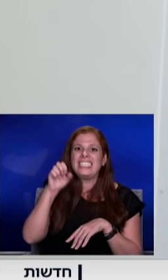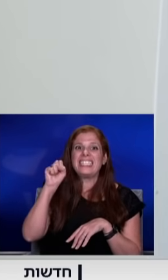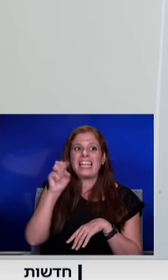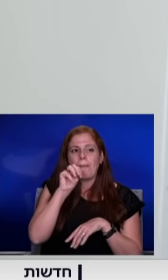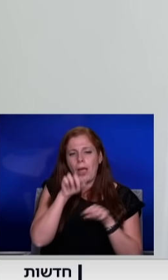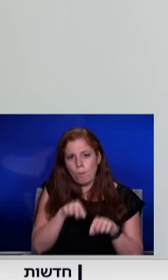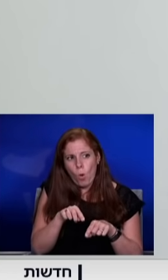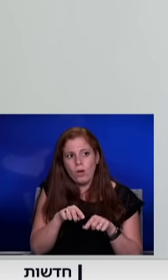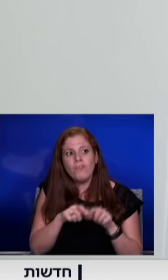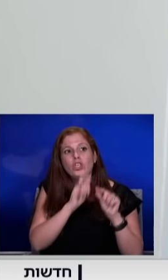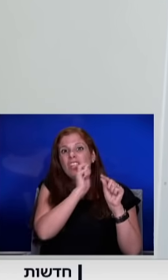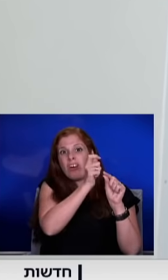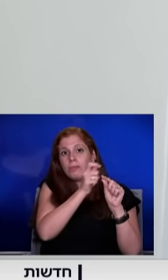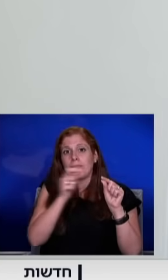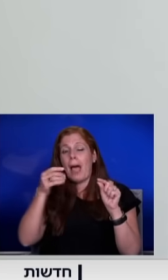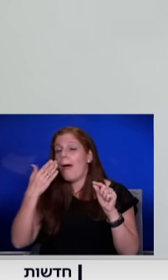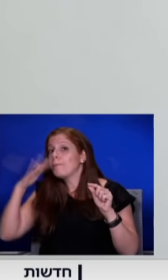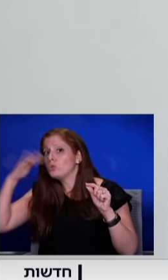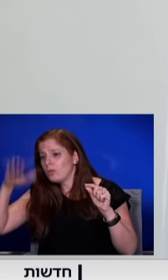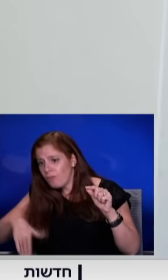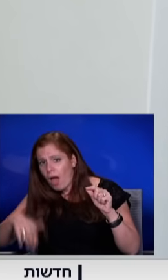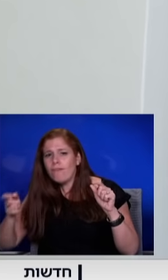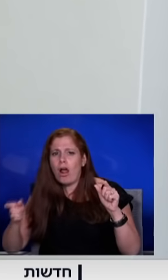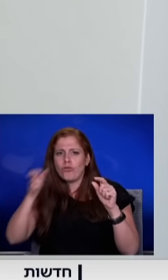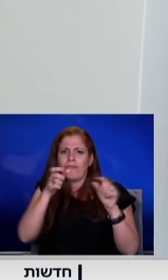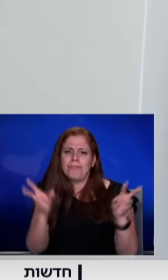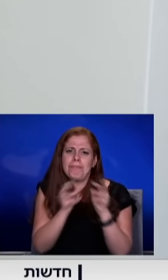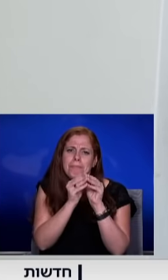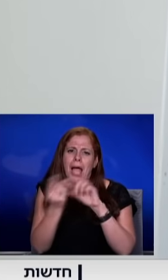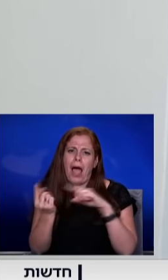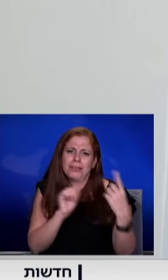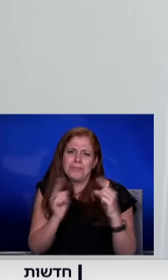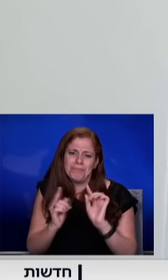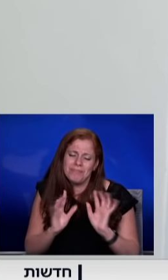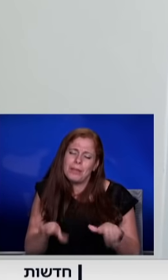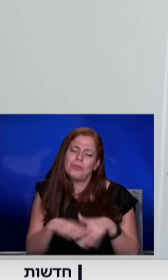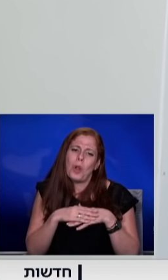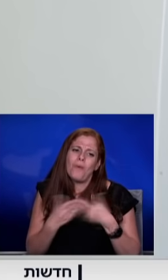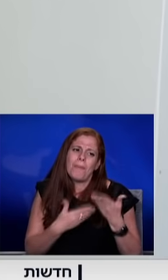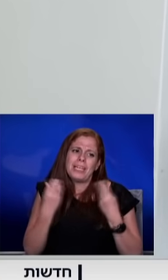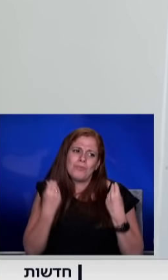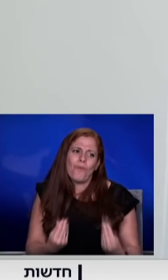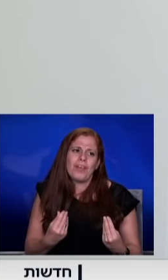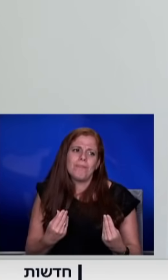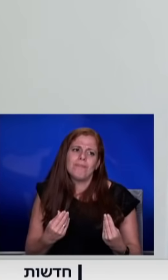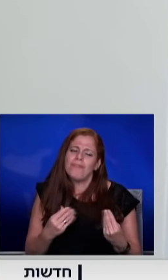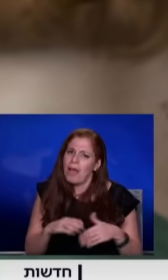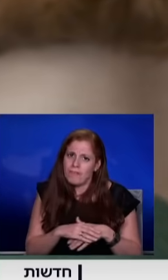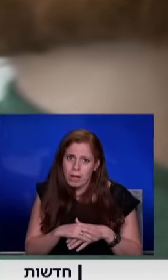המסמר המזוזה נפלה, אבל אחרי זה היא חזרה, ועכשיו הם שוכנות זו לצד זו בשלום ויחסים טובים ואחווה,